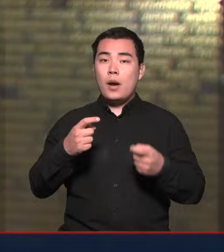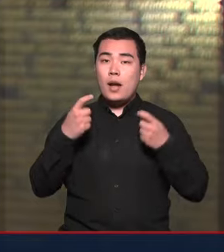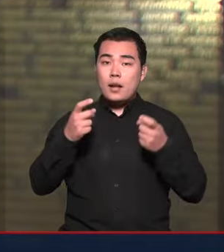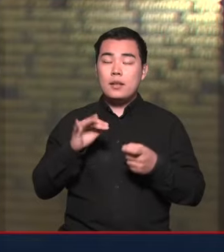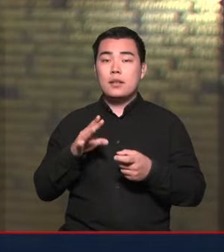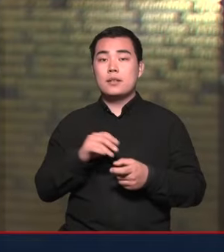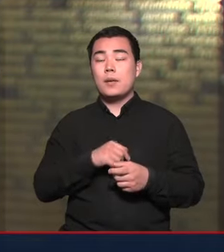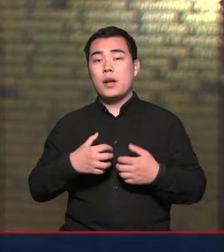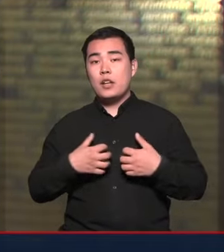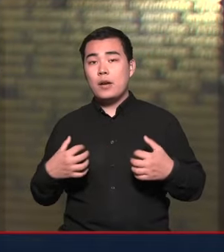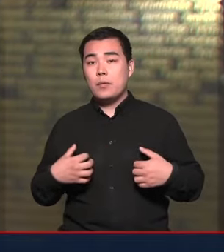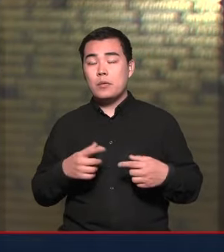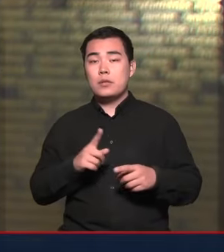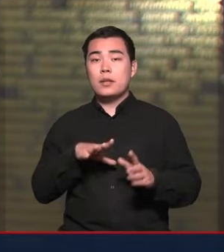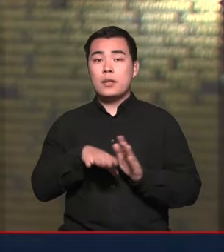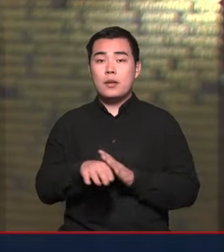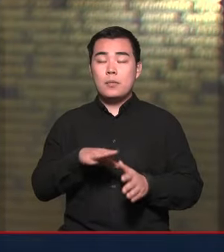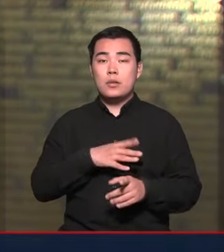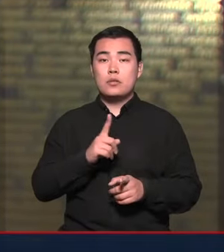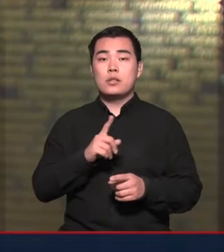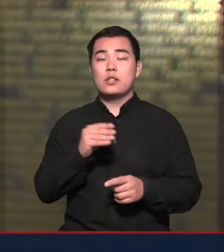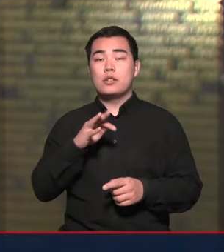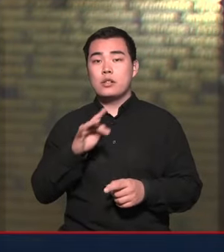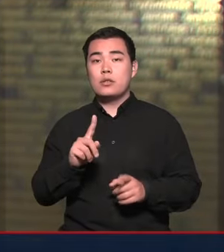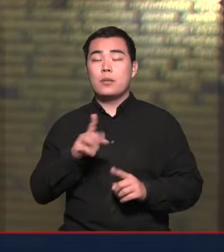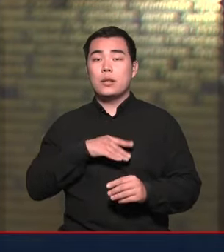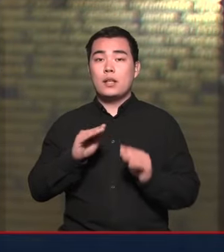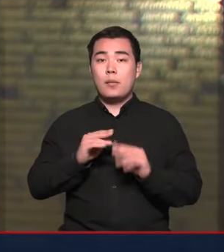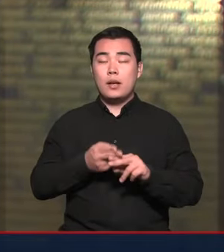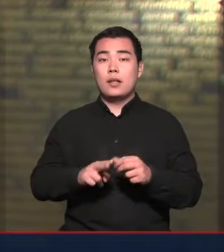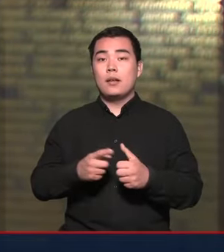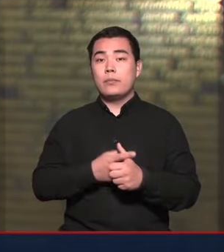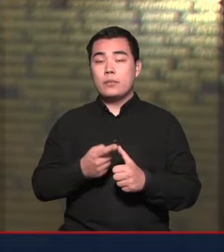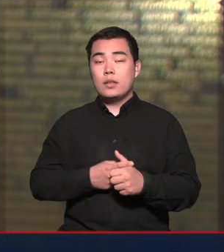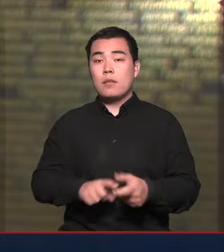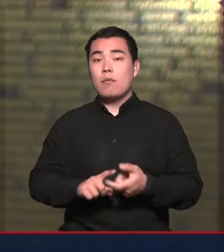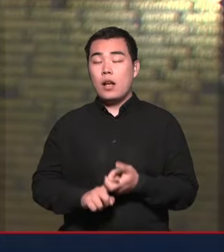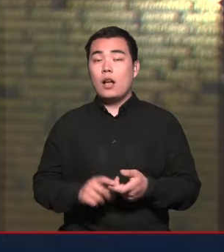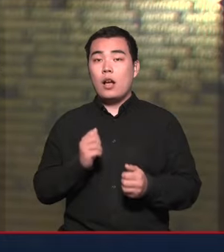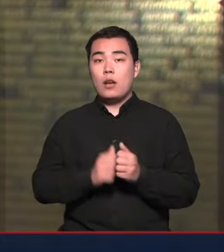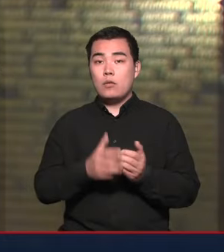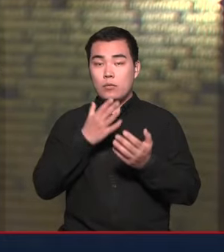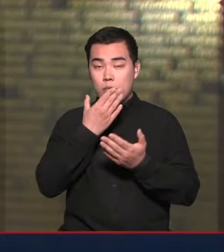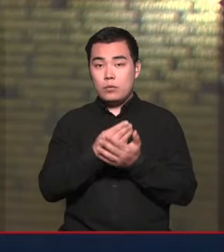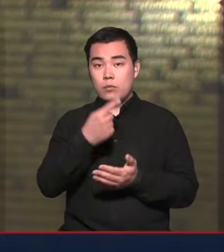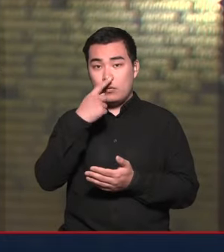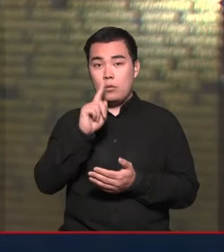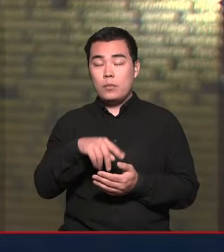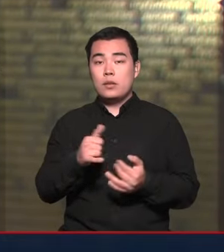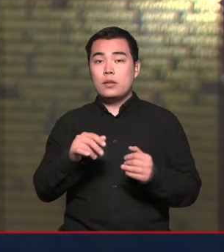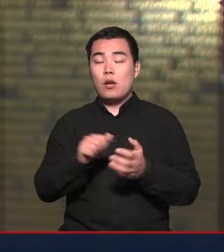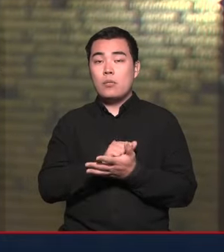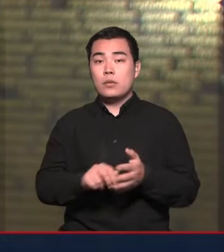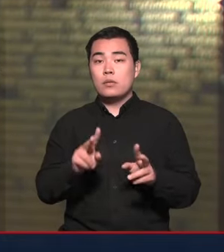малдың шегі, немесе синтетикалық, немесе сым шек деген сияқты, осы атауларға байланысты әрқайсысының өзінің нөмірленген индекстері